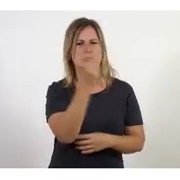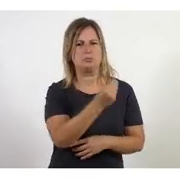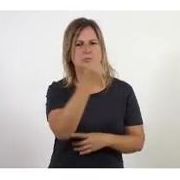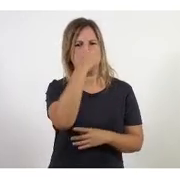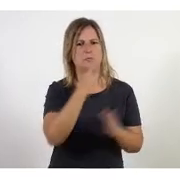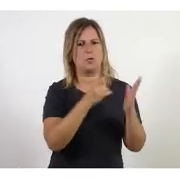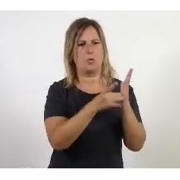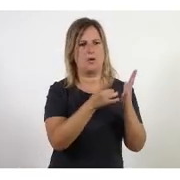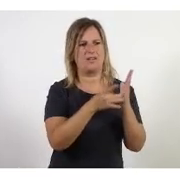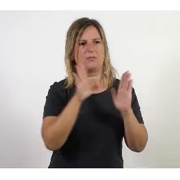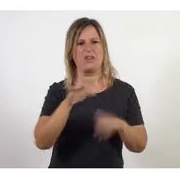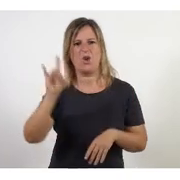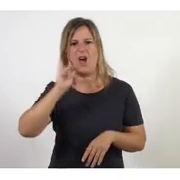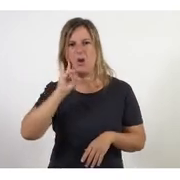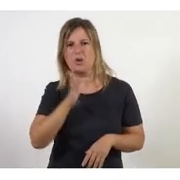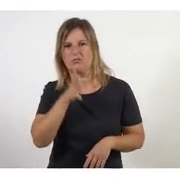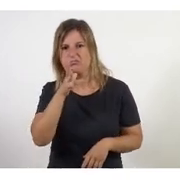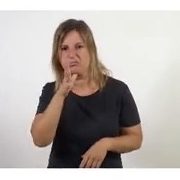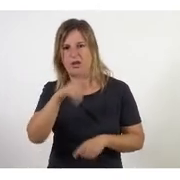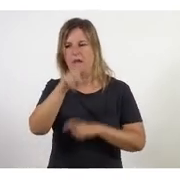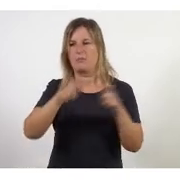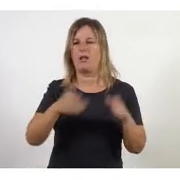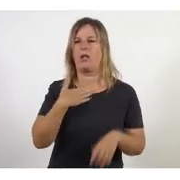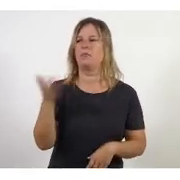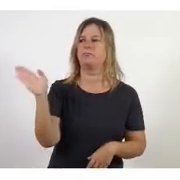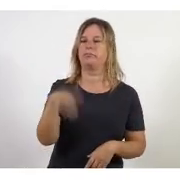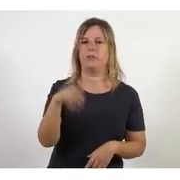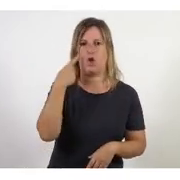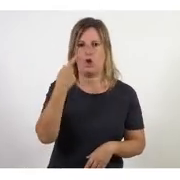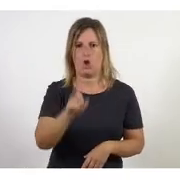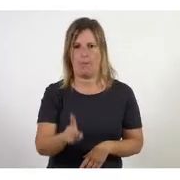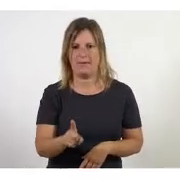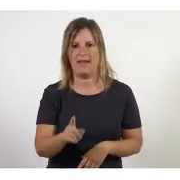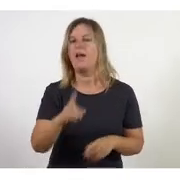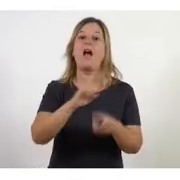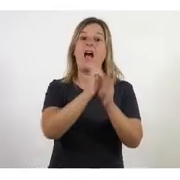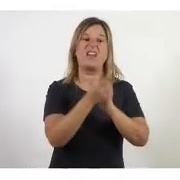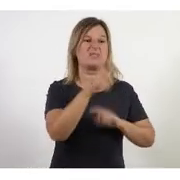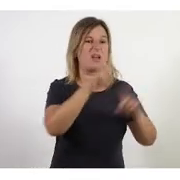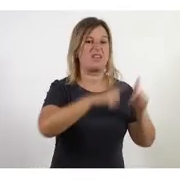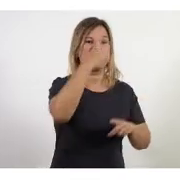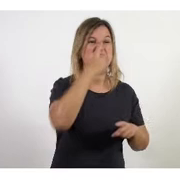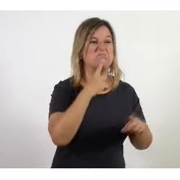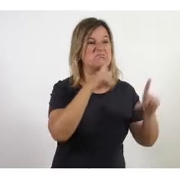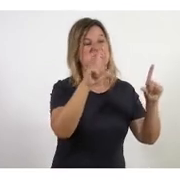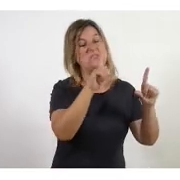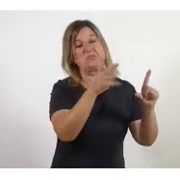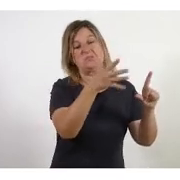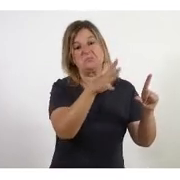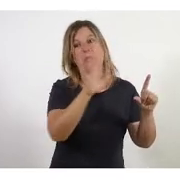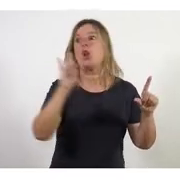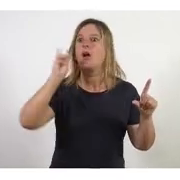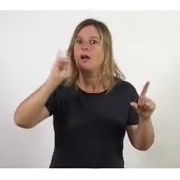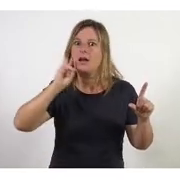un desastre, se sent fatal, la gent no el mirarà. En canvi, si tinc un vídeo que la imatge és bastant pobra, però se sent el que està